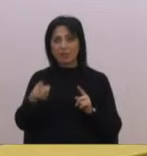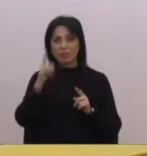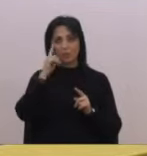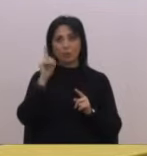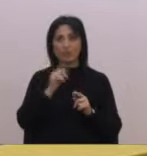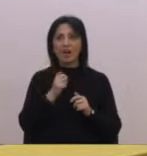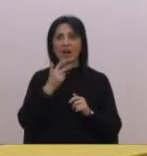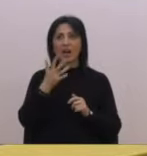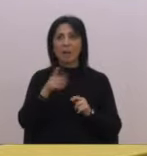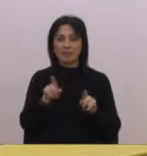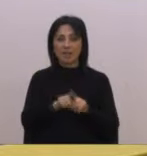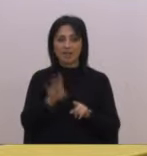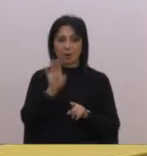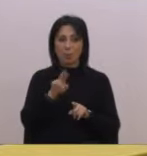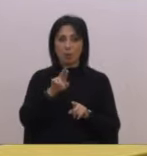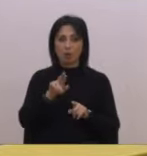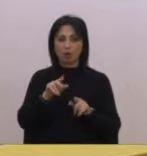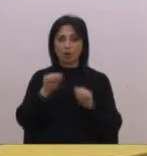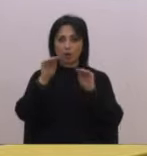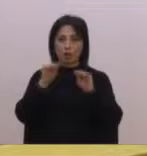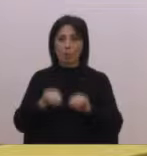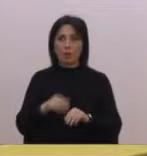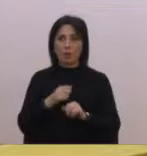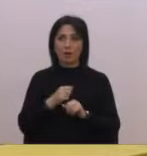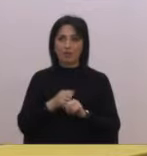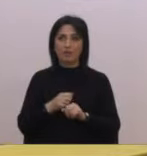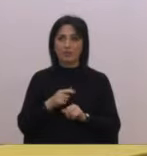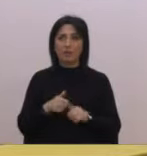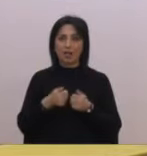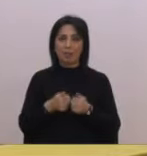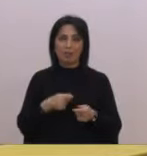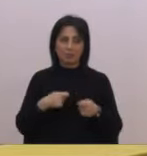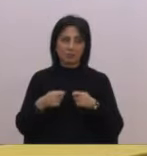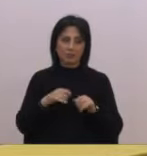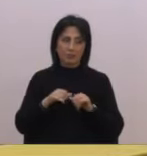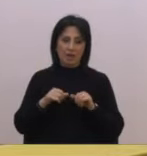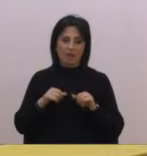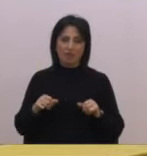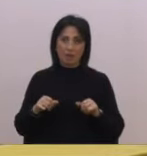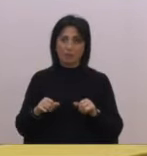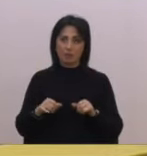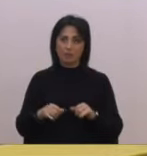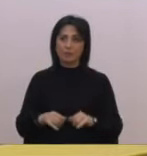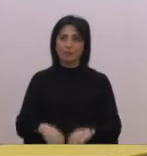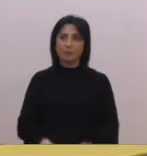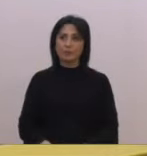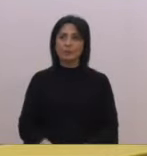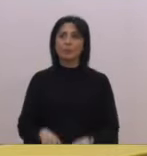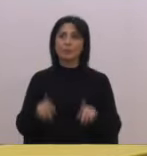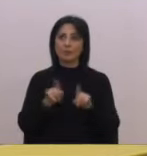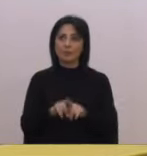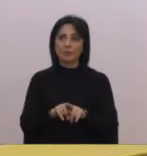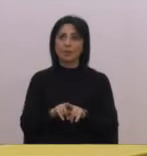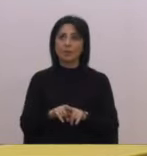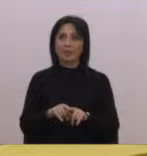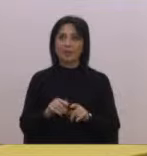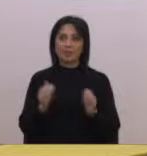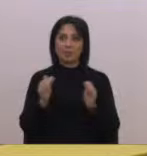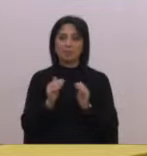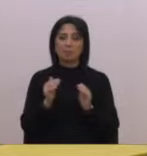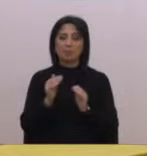რომ რამდენიმე ასეთი ფონდის ჩამოყალიბებას მოახდენთ, რომელიც ასევე დაეხმარება ბიზნეს განვითარებაში. Ასევე